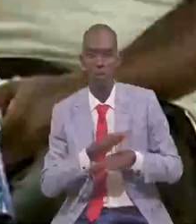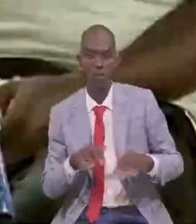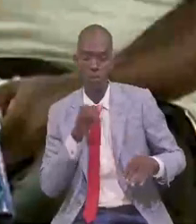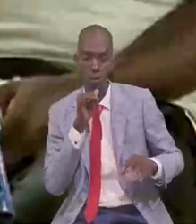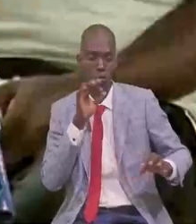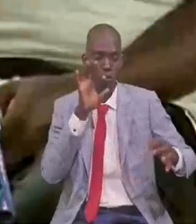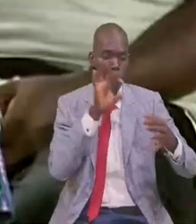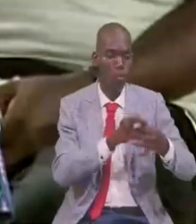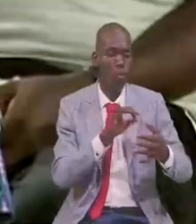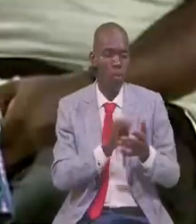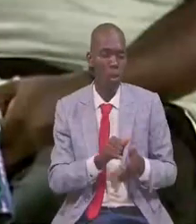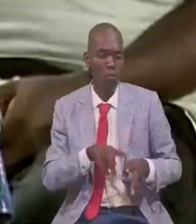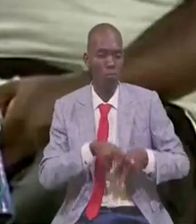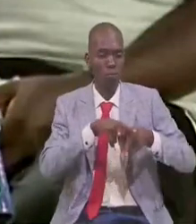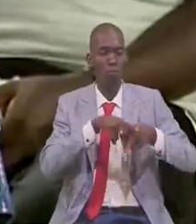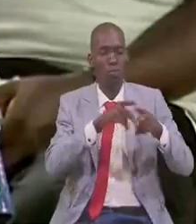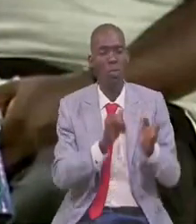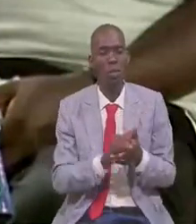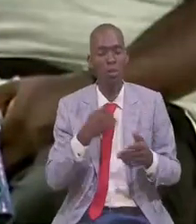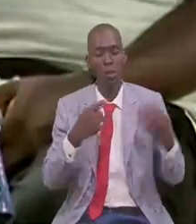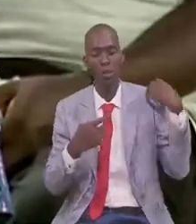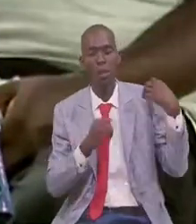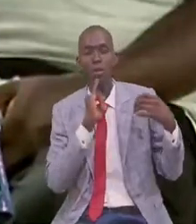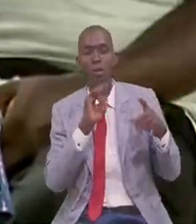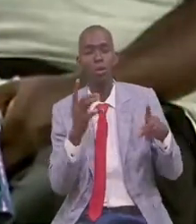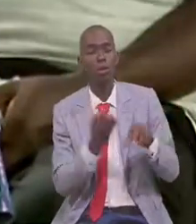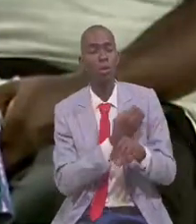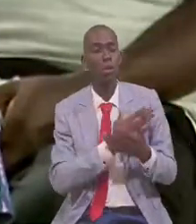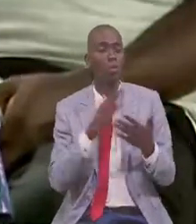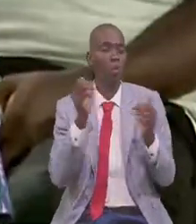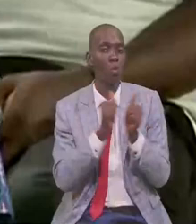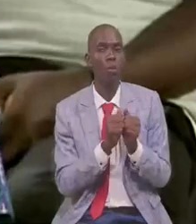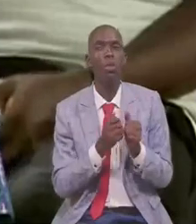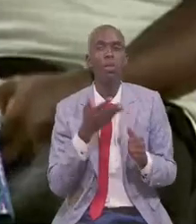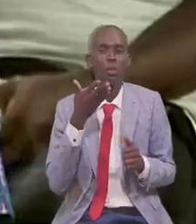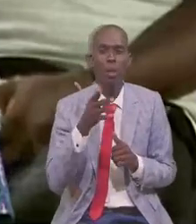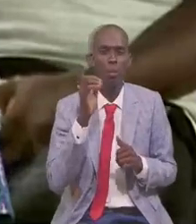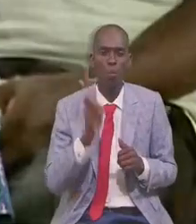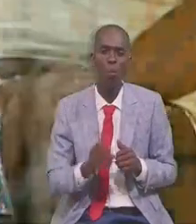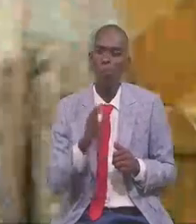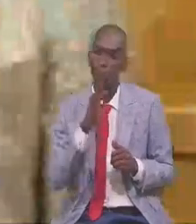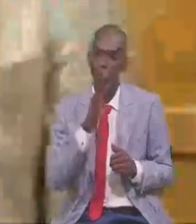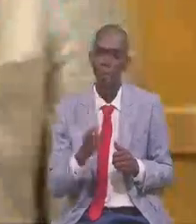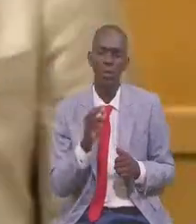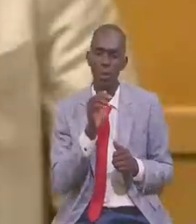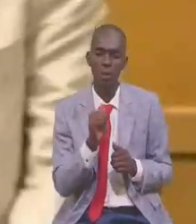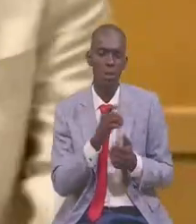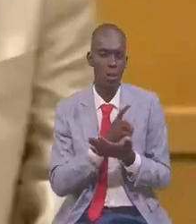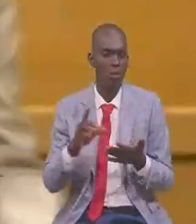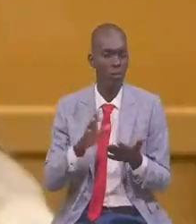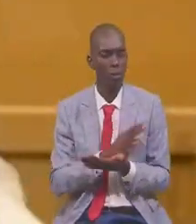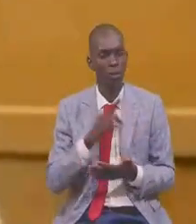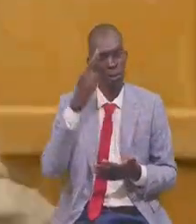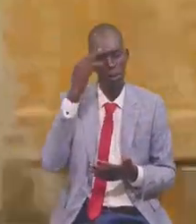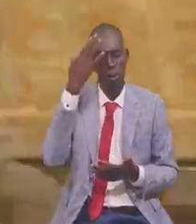char qu'Élie va prendre, il y aura une raison céleste, une raison divine pourquoi laquelle je suis laissé